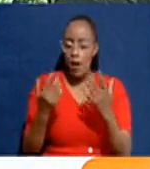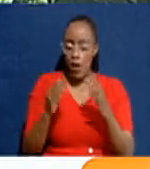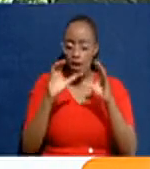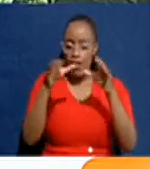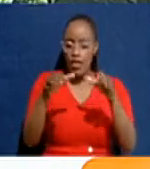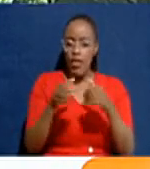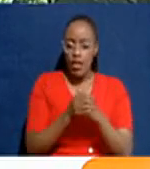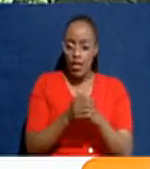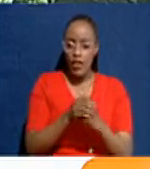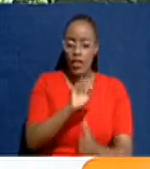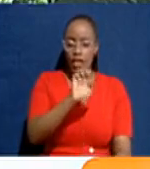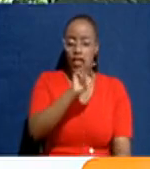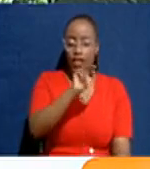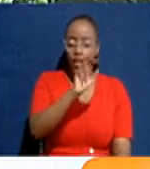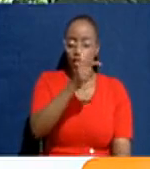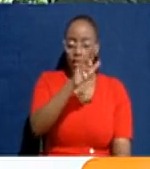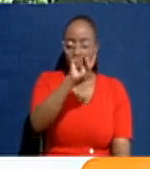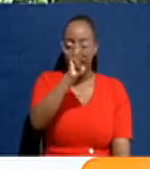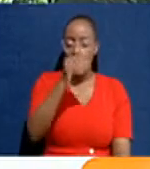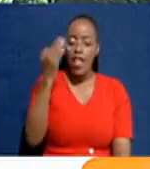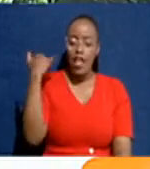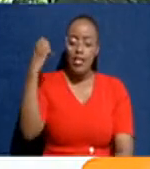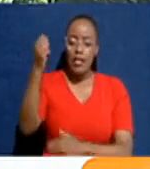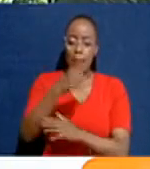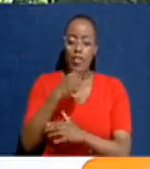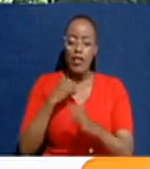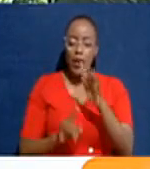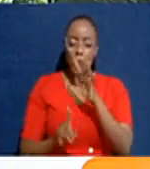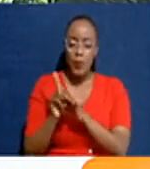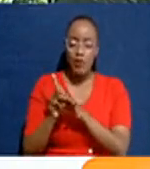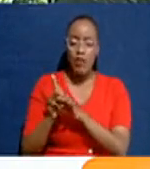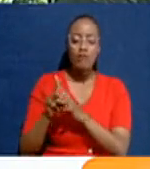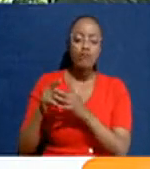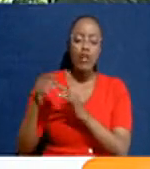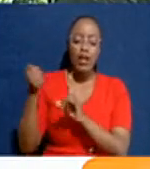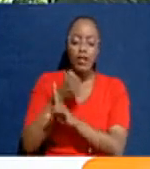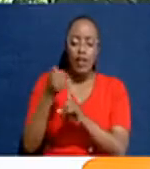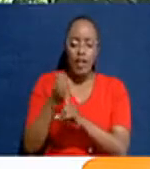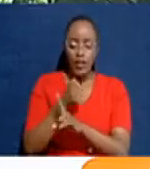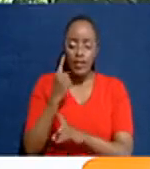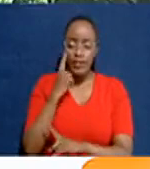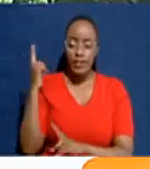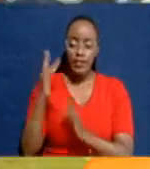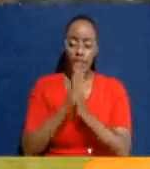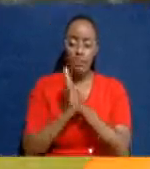kampuni ya Ekaterana mwezi uliopita na kusababisha vurumai. Doro Utieno na mingi zaidi.